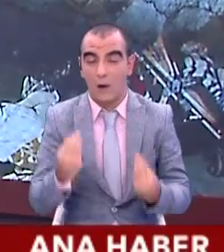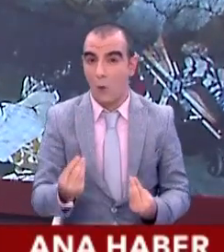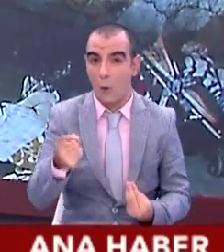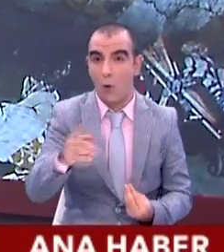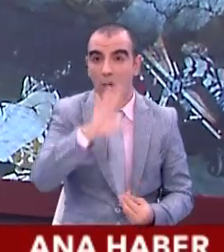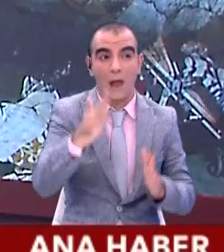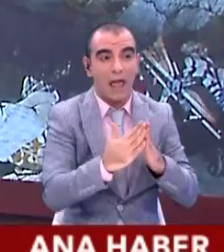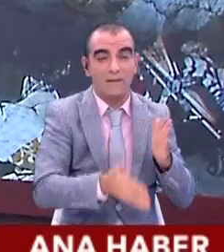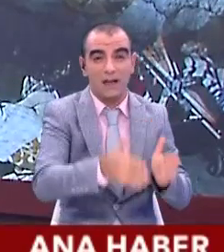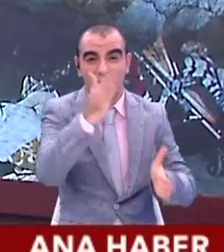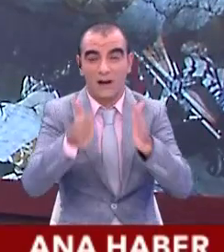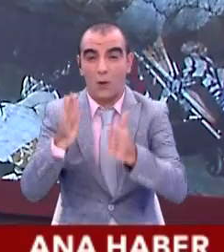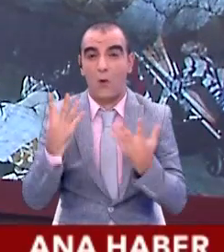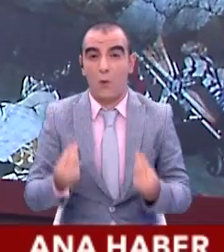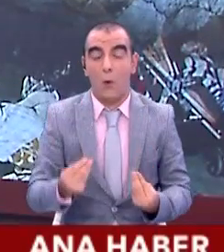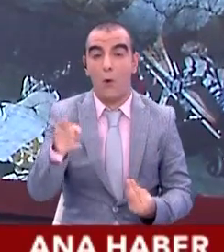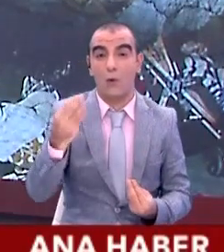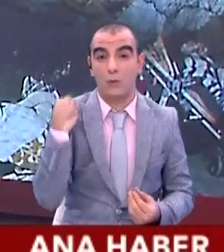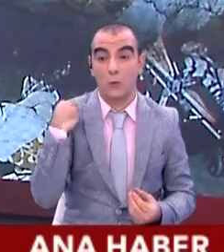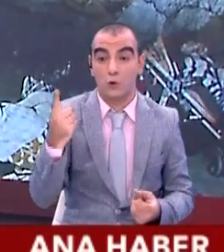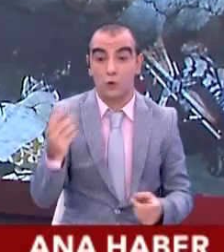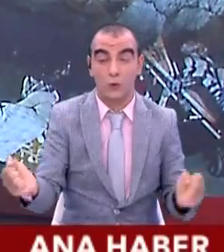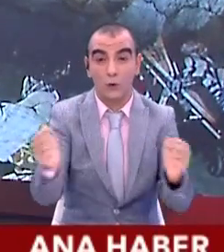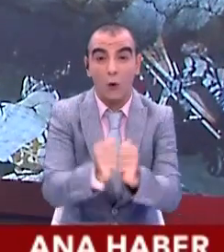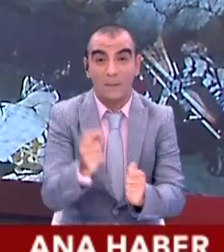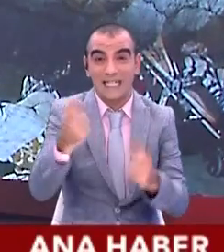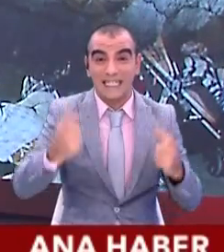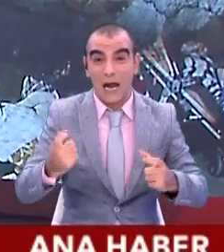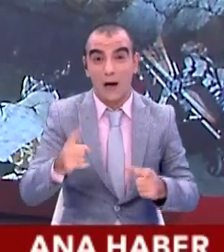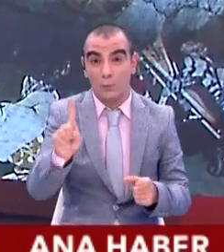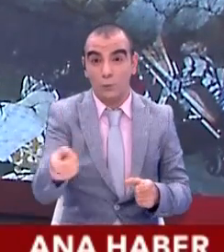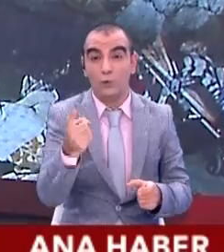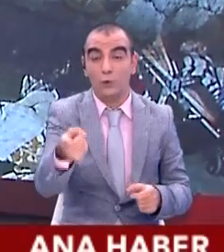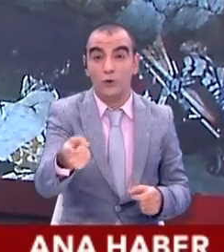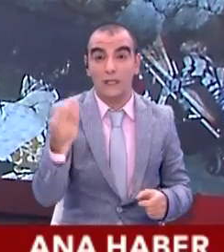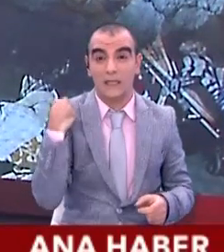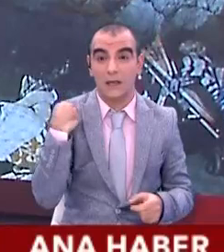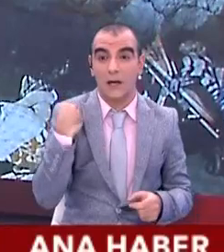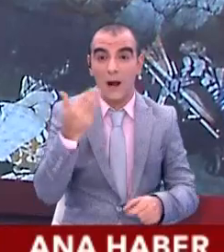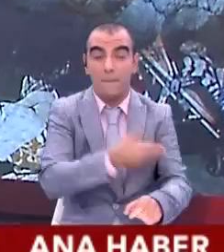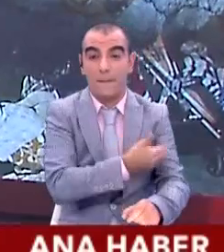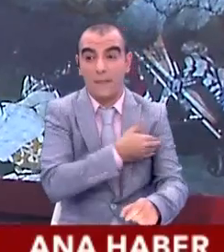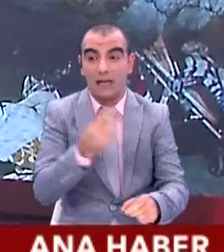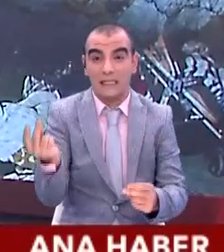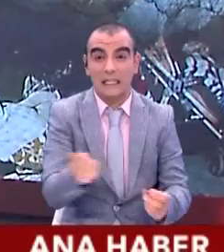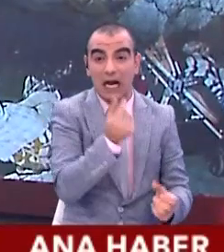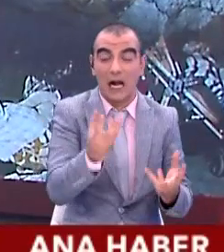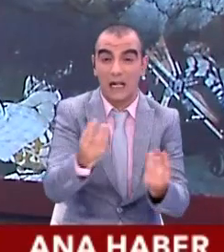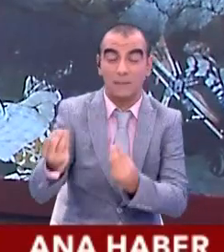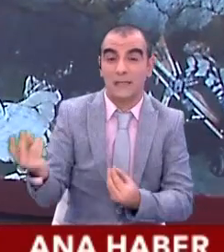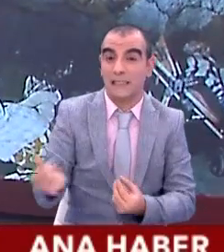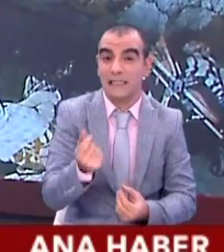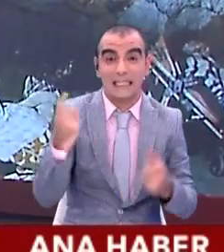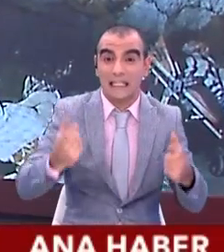bilemiyorum toplanacak bir yer bulsanız bile hayatınızı kurtardıysanız şehirden dışarıya nasıl çıkacaksınız